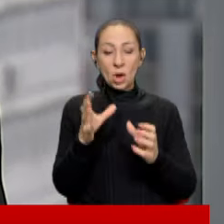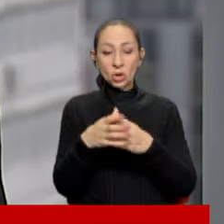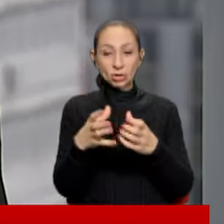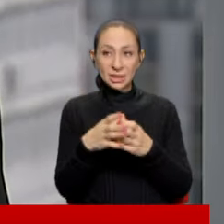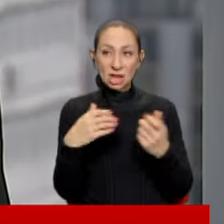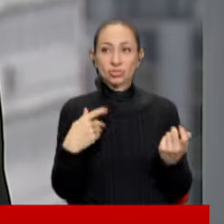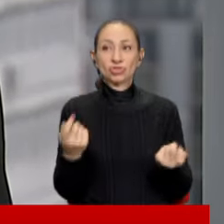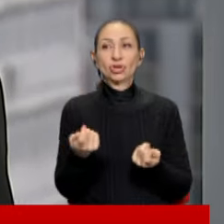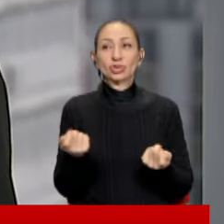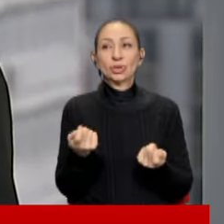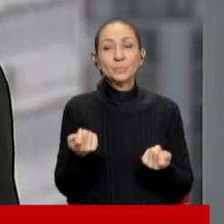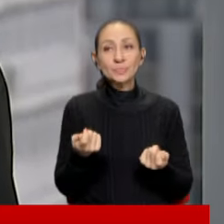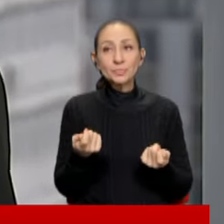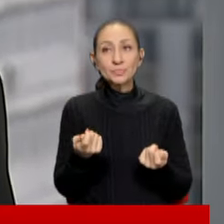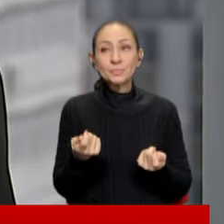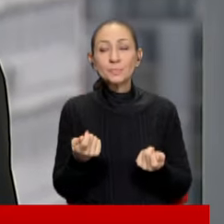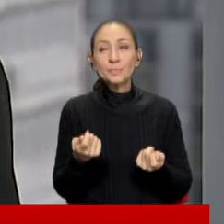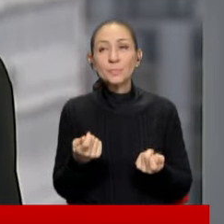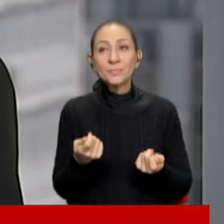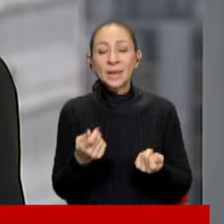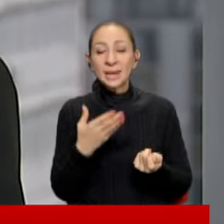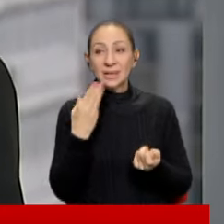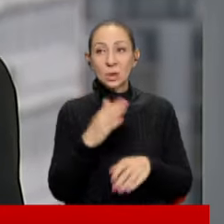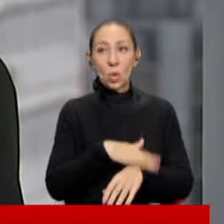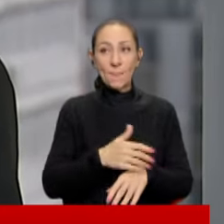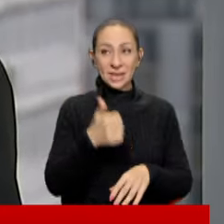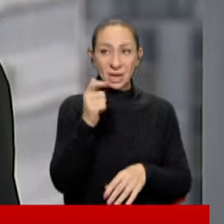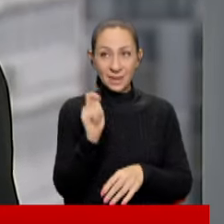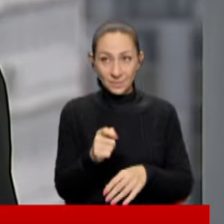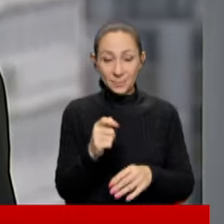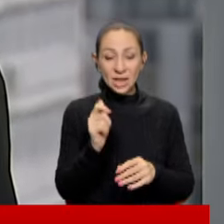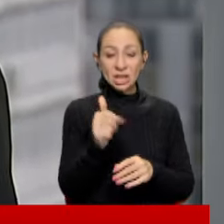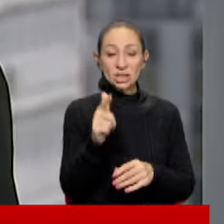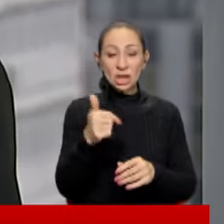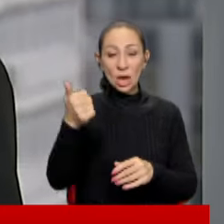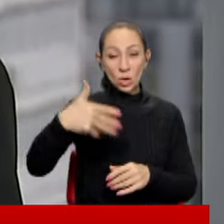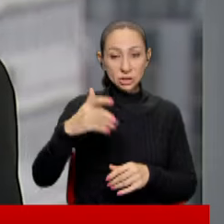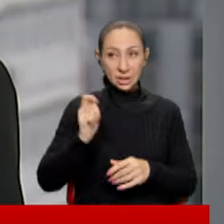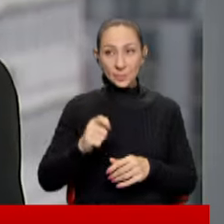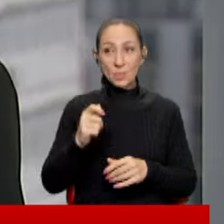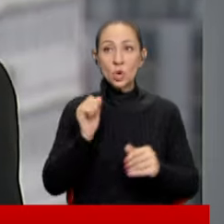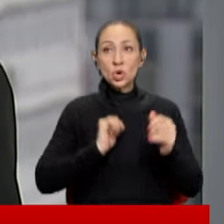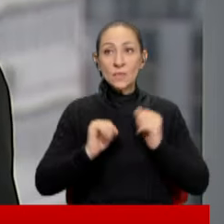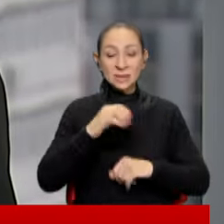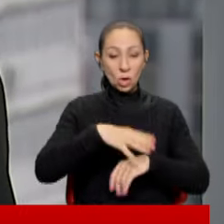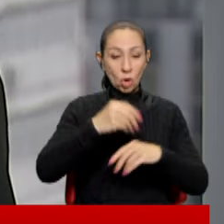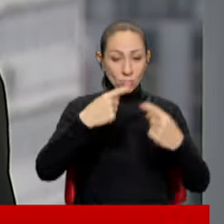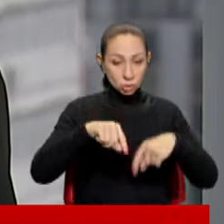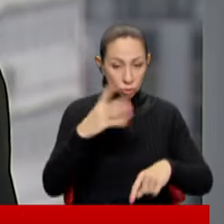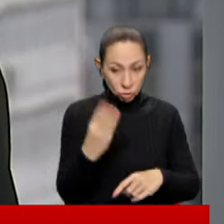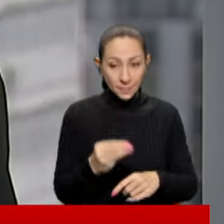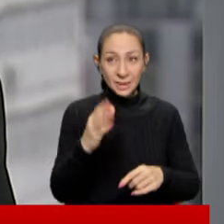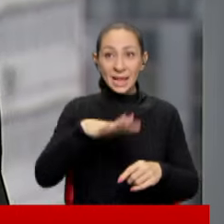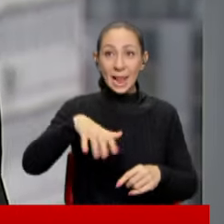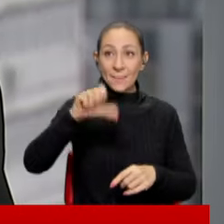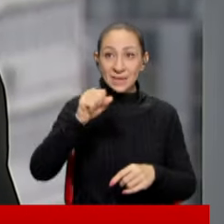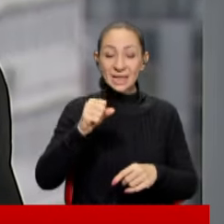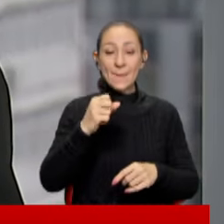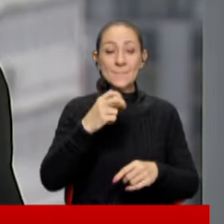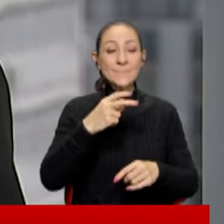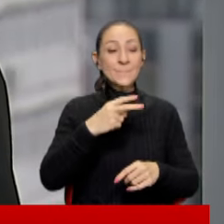örgütlerinde görevlerim oldu. Gençlik kolu başkanlığı yaptım, ilçe yöneticiliği yaptım, üniversite komisyonunda bulundum, genel merkezde